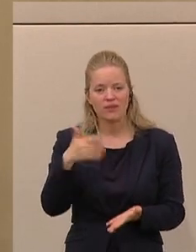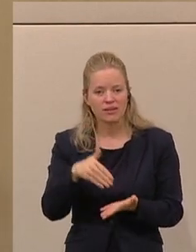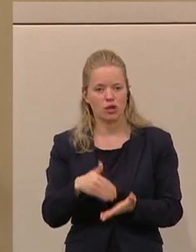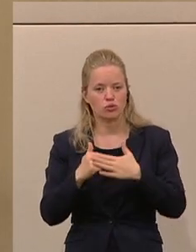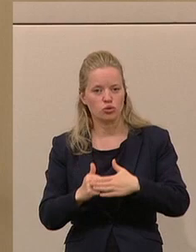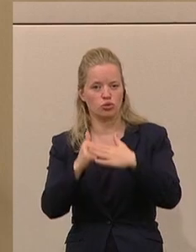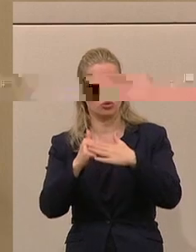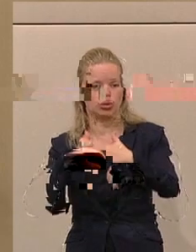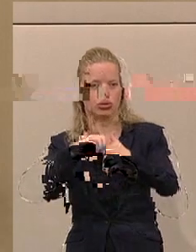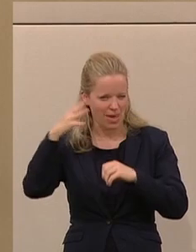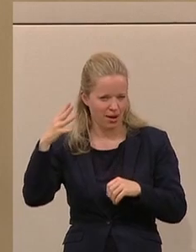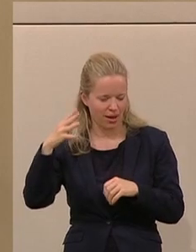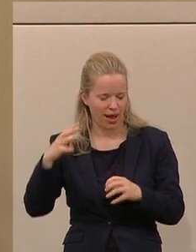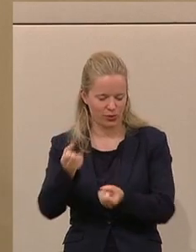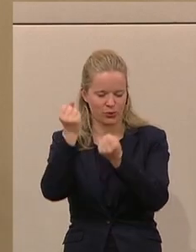Rettungshunde.